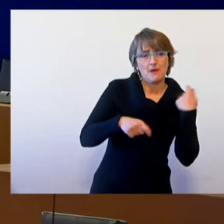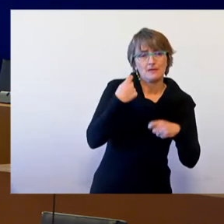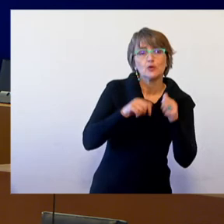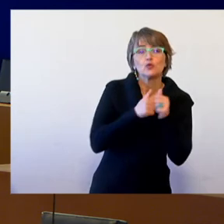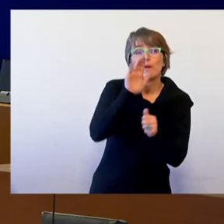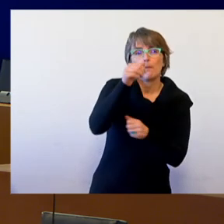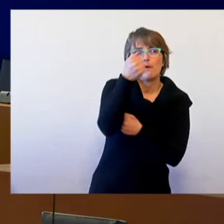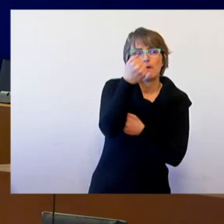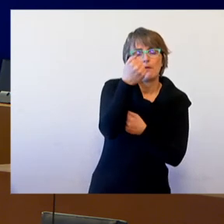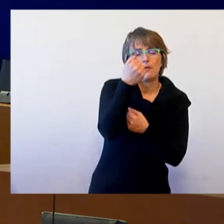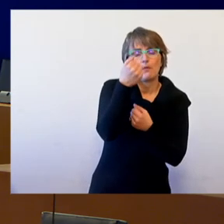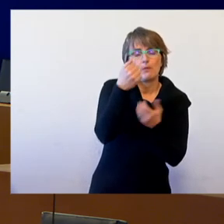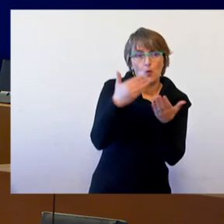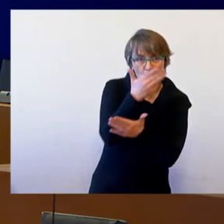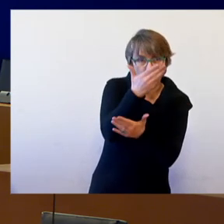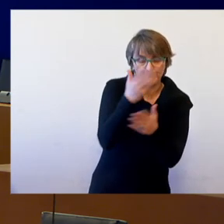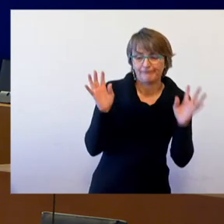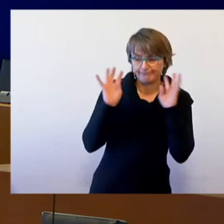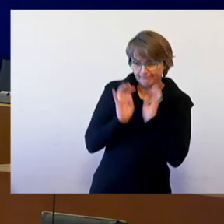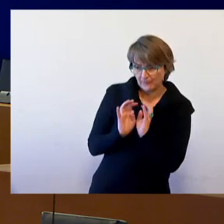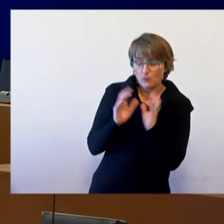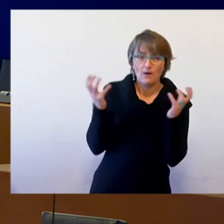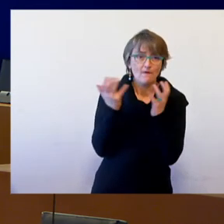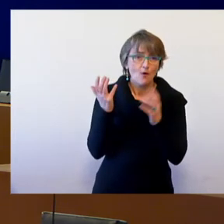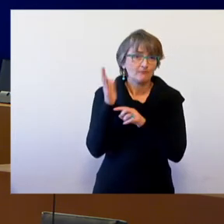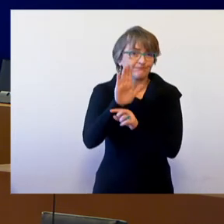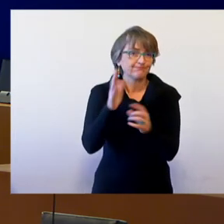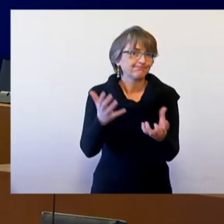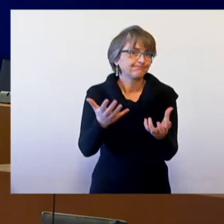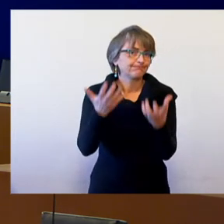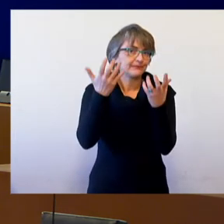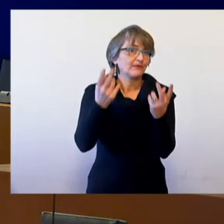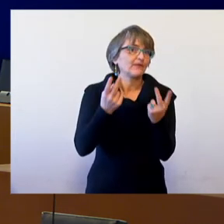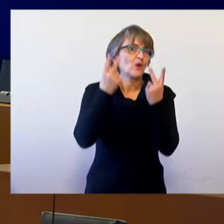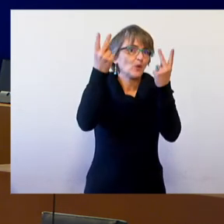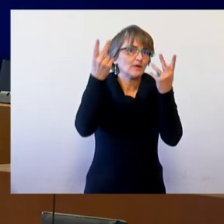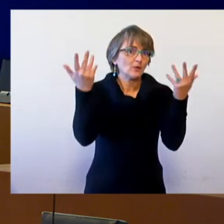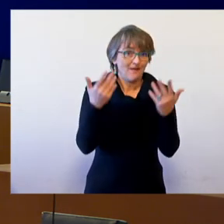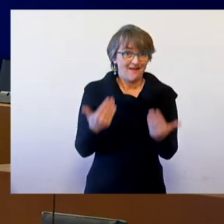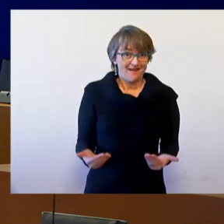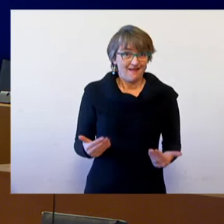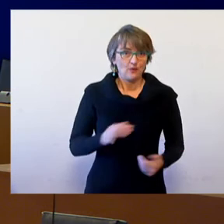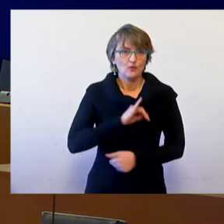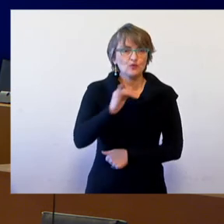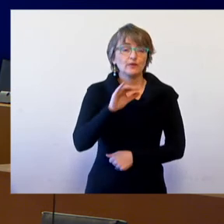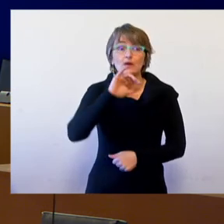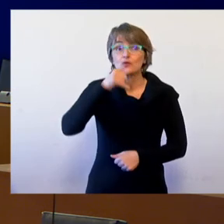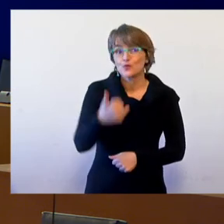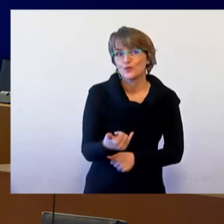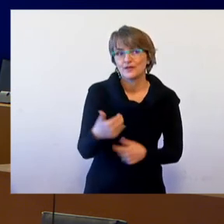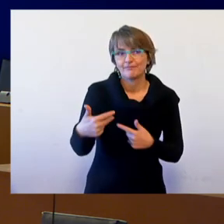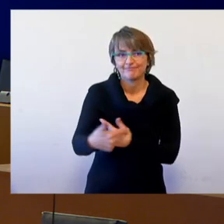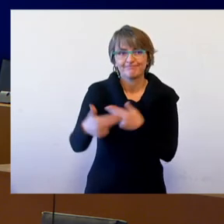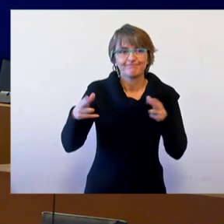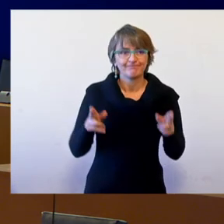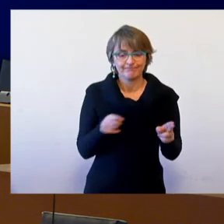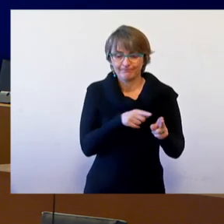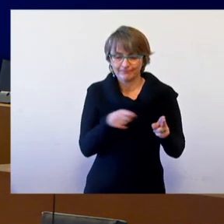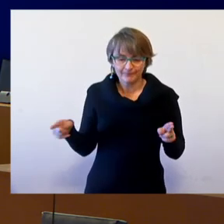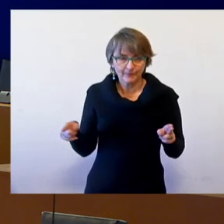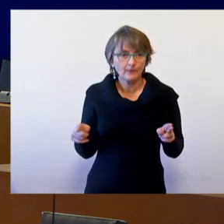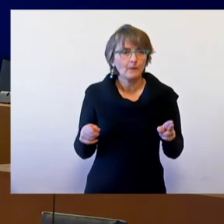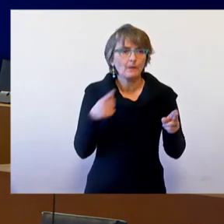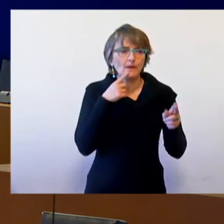juste mettre l'exergue sur la programmation qui a lieu en ce moment même jusqu'à jeudi prochain de